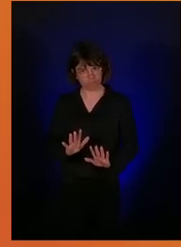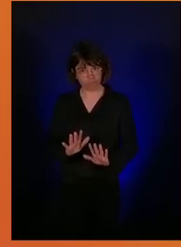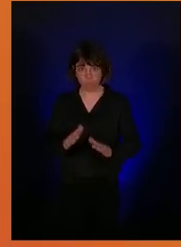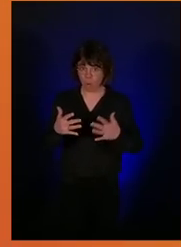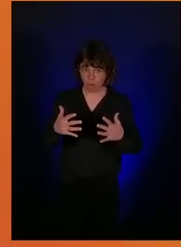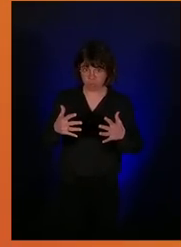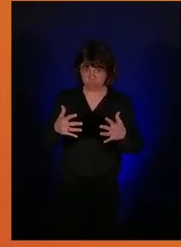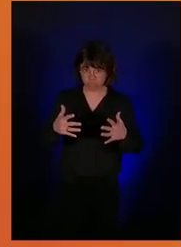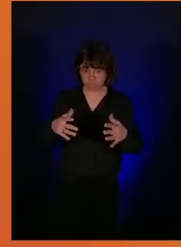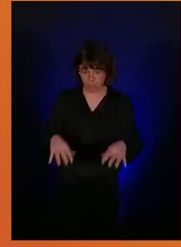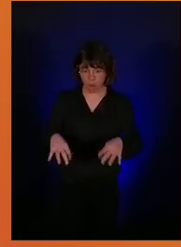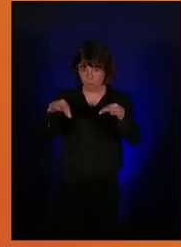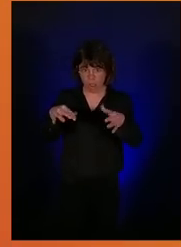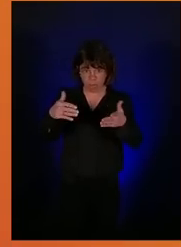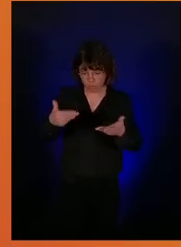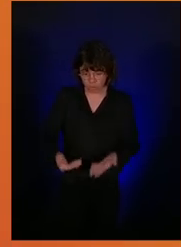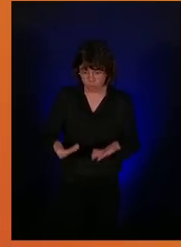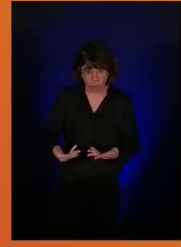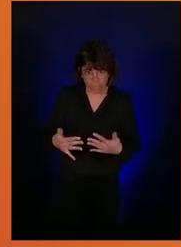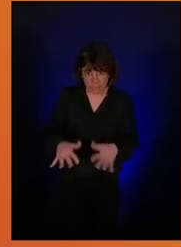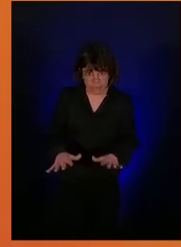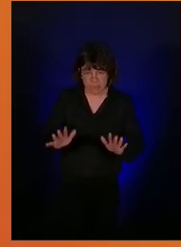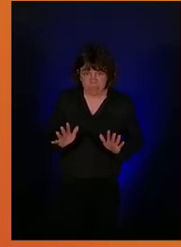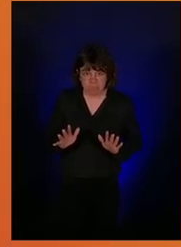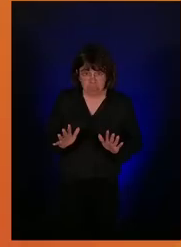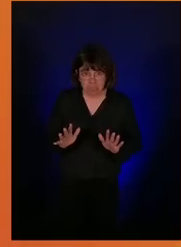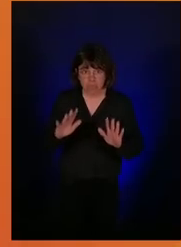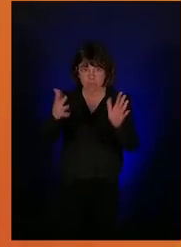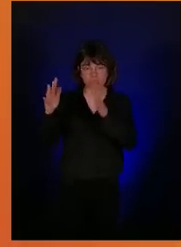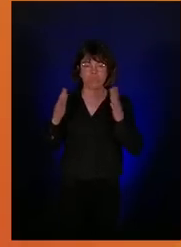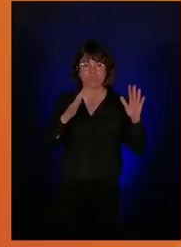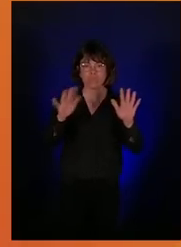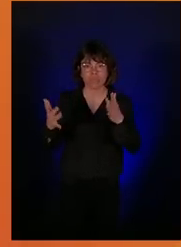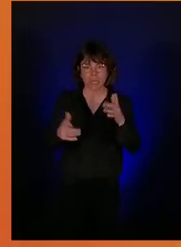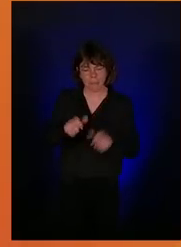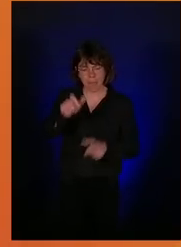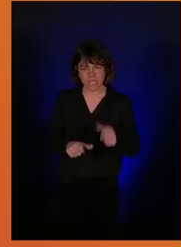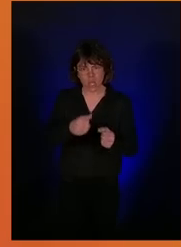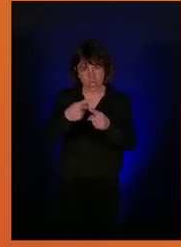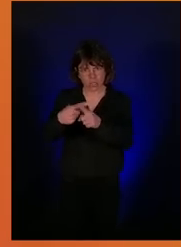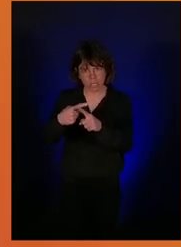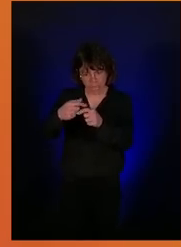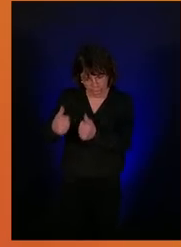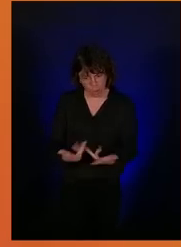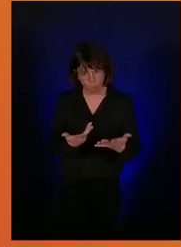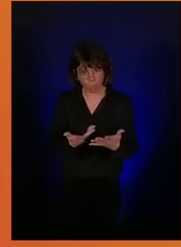la séance pour aujourd'hui. Avec mes assesseurs, je vous remercie très